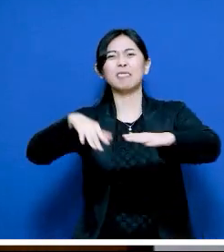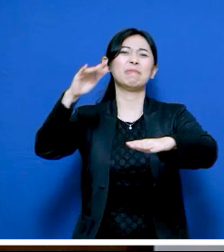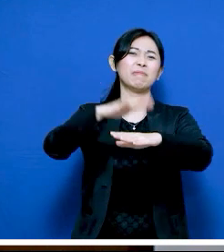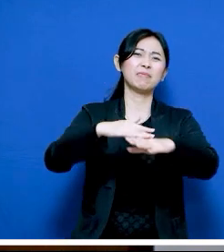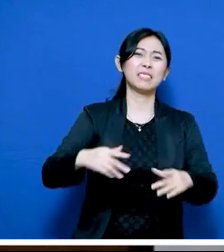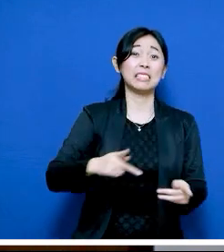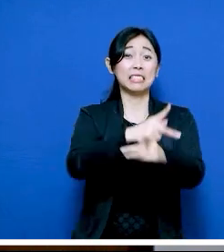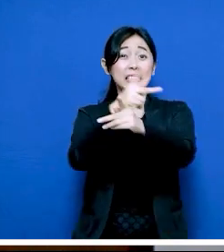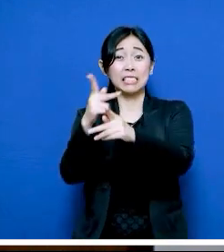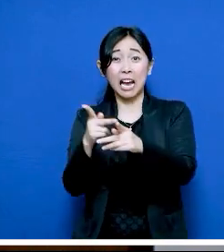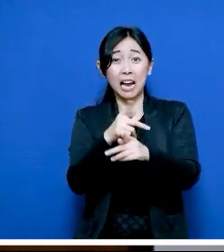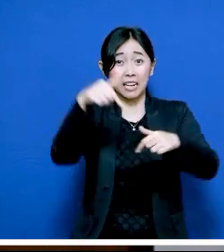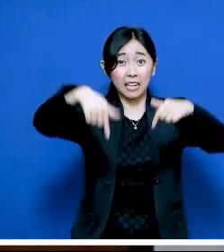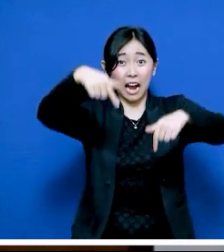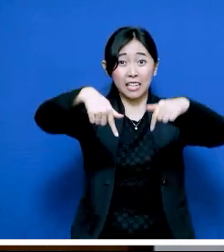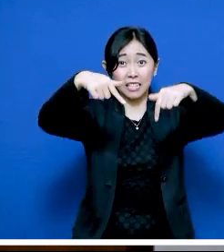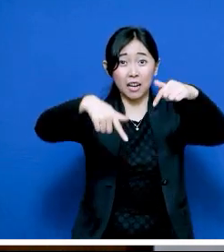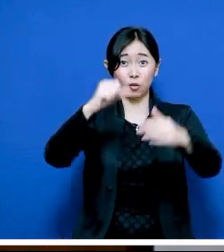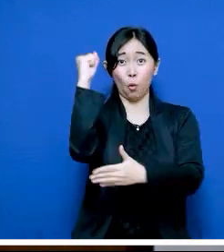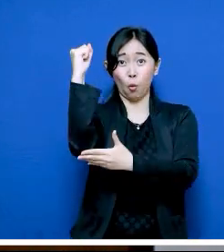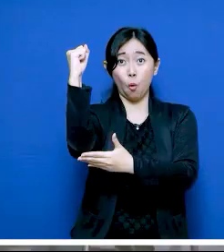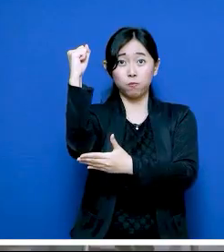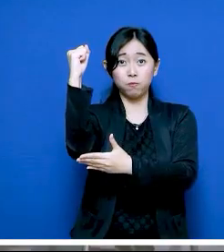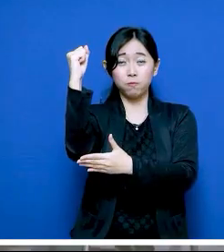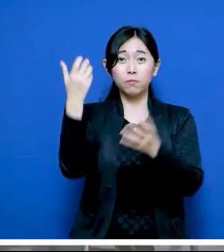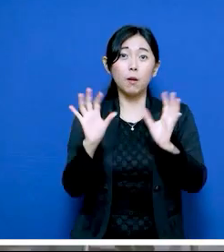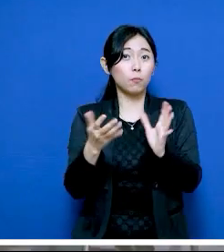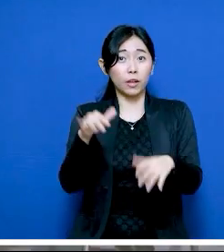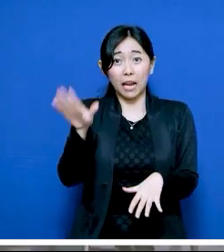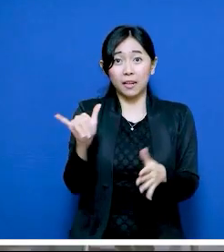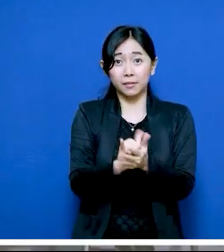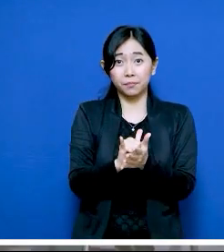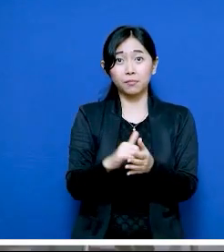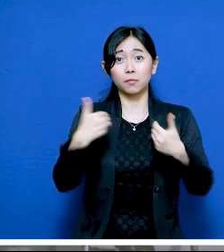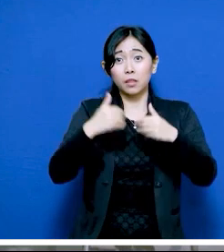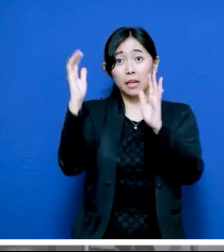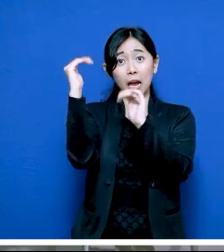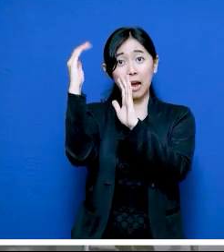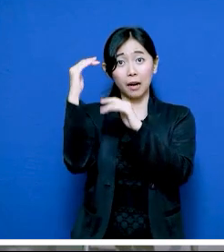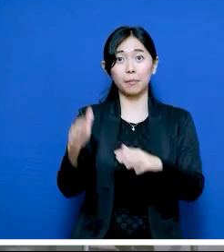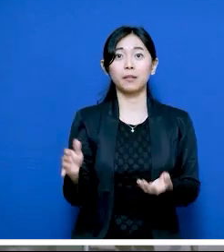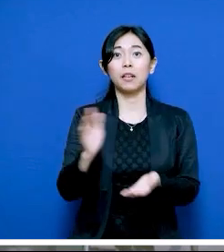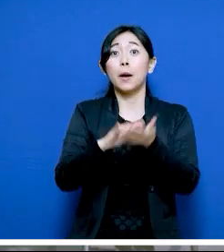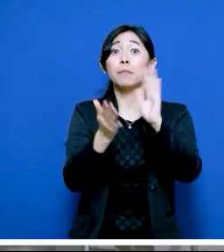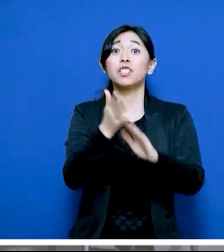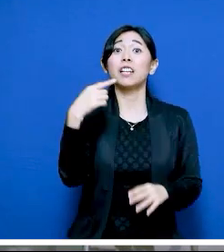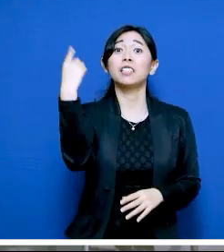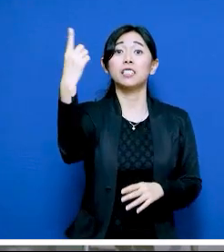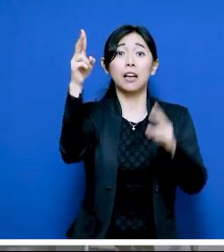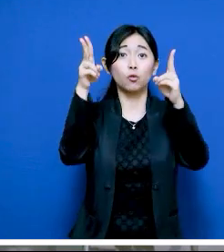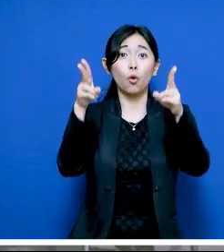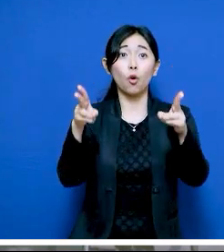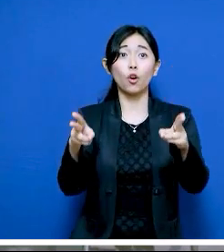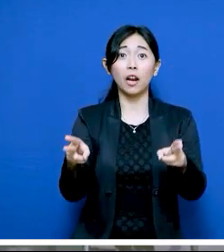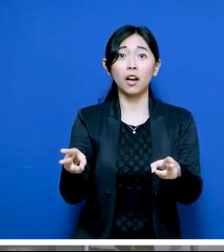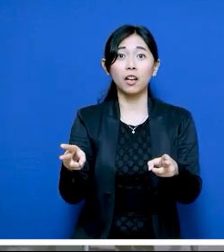menjaga kuda-kudanya untuk tetap kokoh. Mungkin juga anak itu punya pengharapan dia bisa menjadi seorang